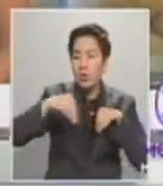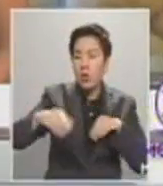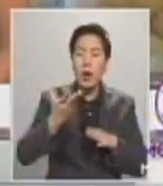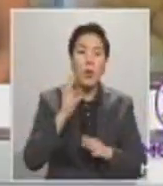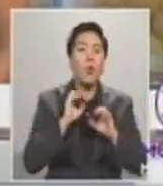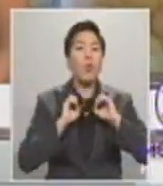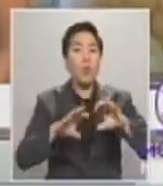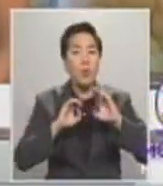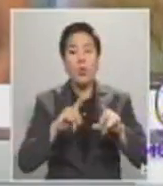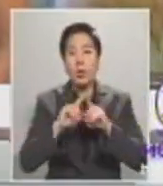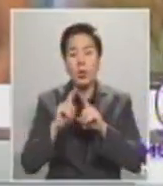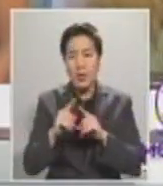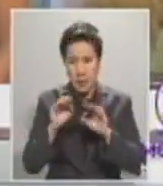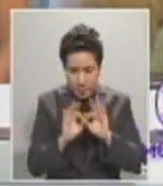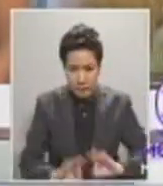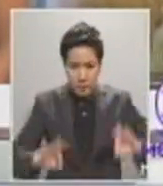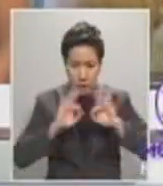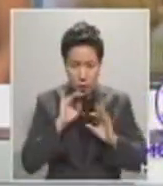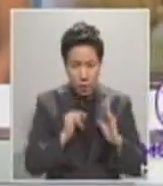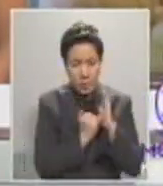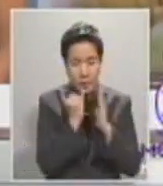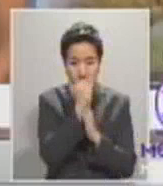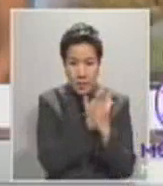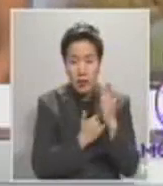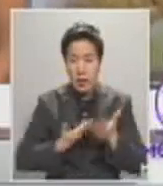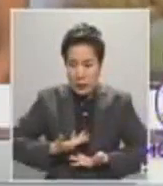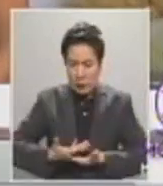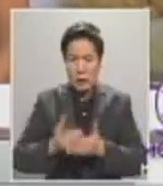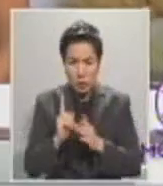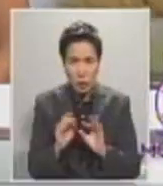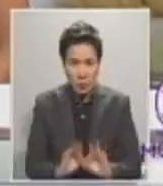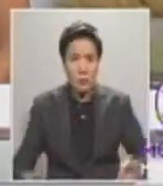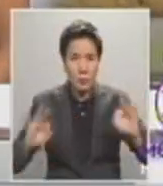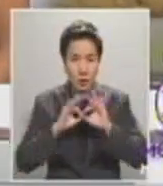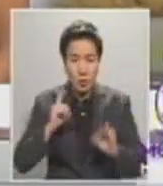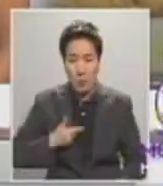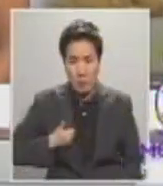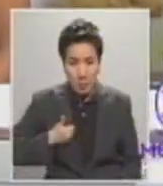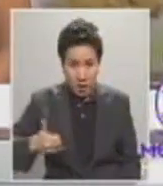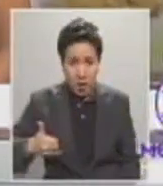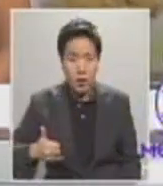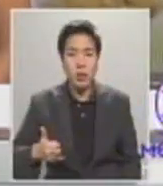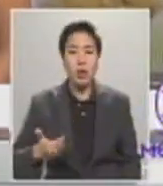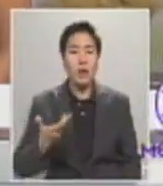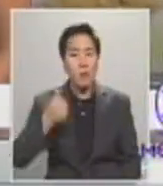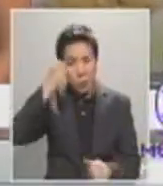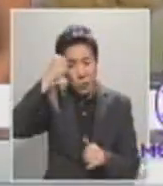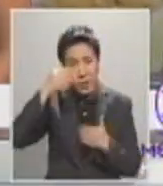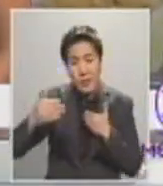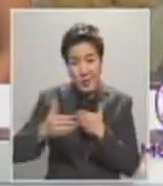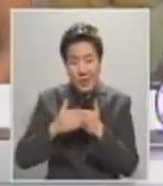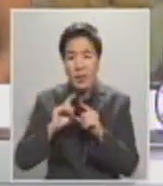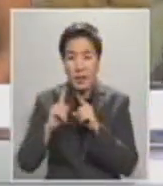บาอาจารย ์ มีความจำเป็นต้องเดินทางหรือว่าญาติโยมนิมนต์ไปบอกโอ้หลวงพ่อไม่มานี่ไม่ได้ เลยนะ คือไ